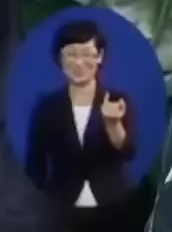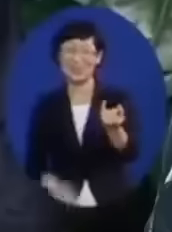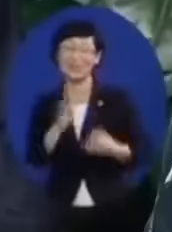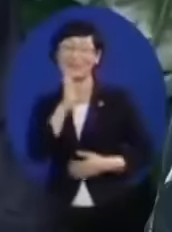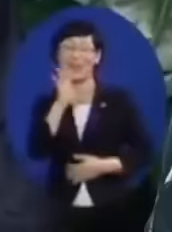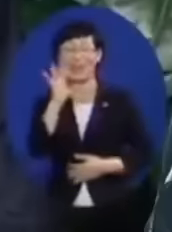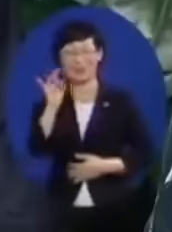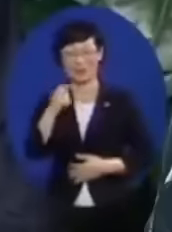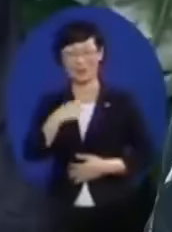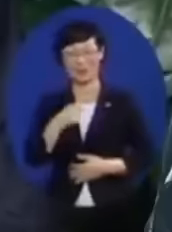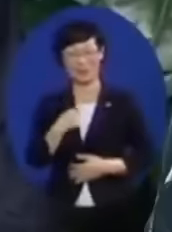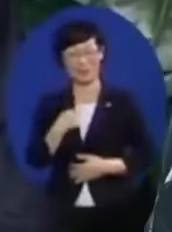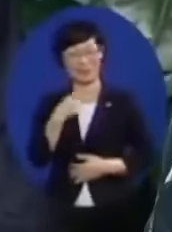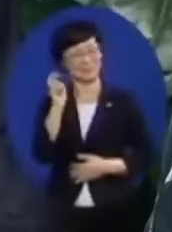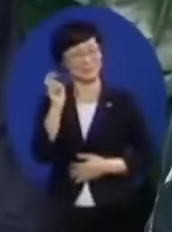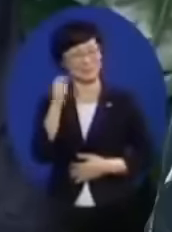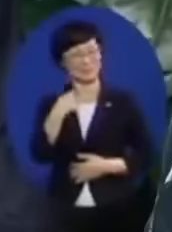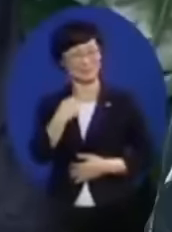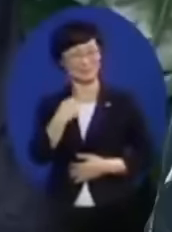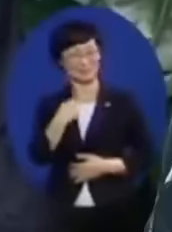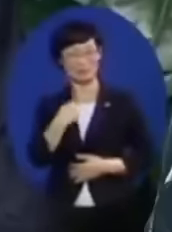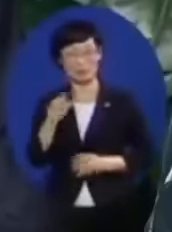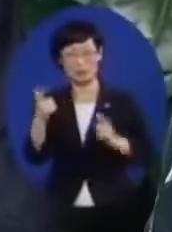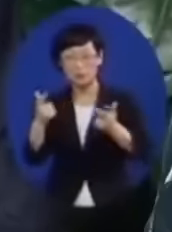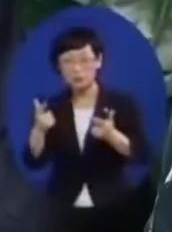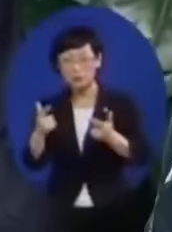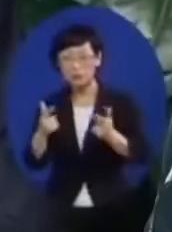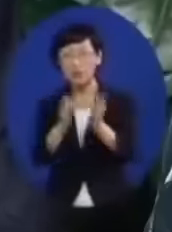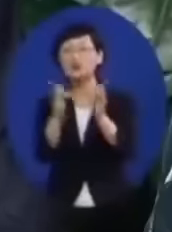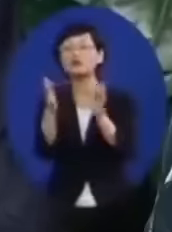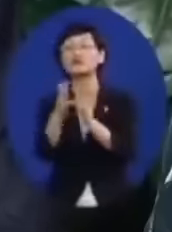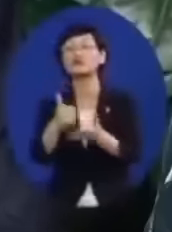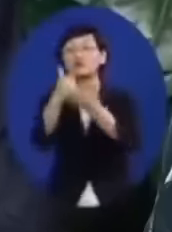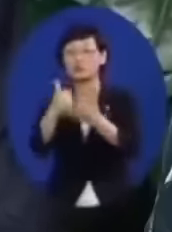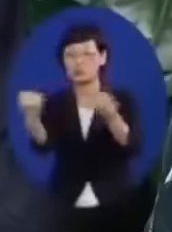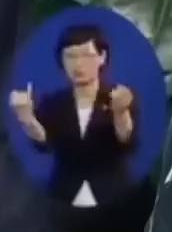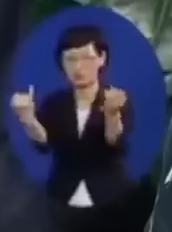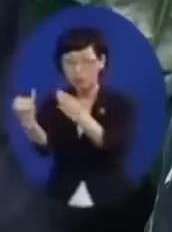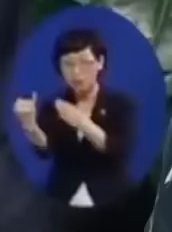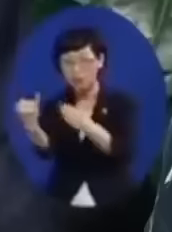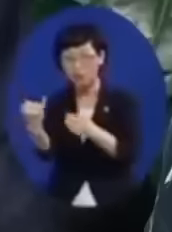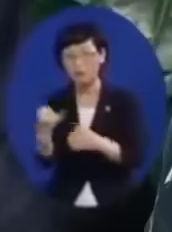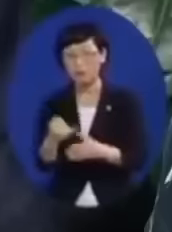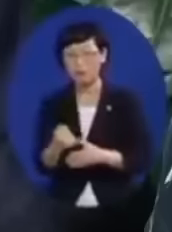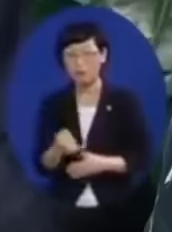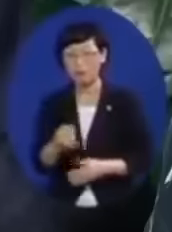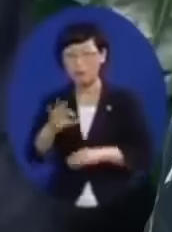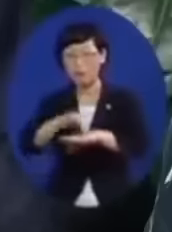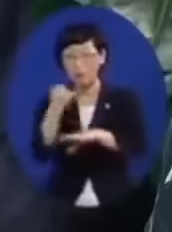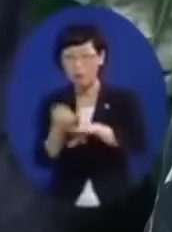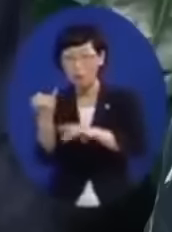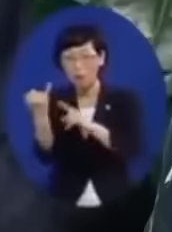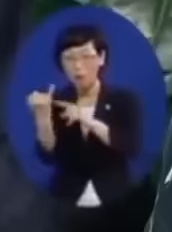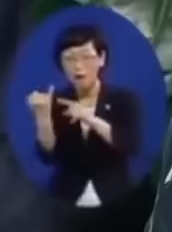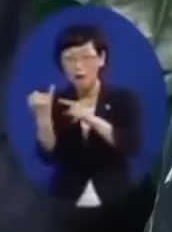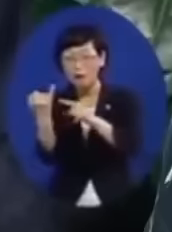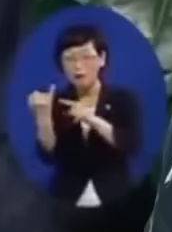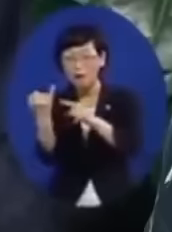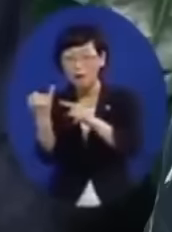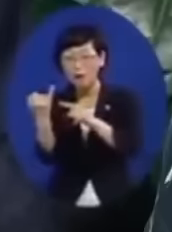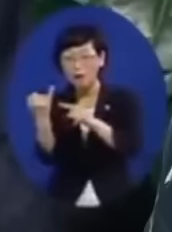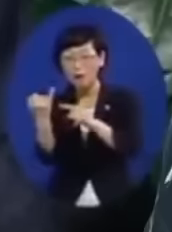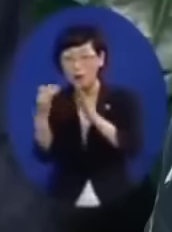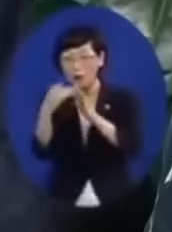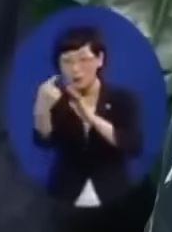당연히 영국 여왕은 생각을 예수님이라고 생각할 것인데 그 여자가 영국 여왕 당신이 우리